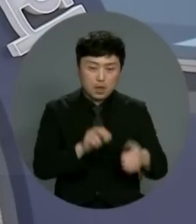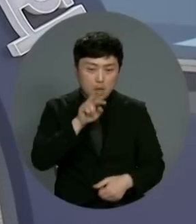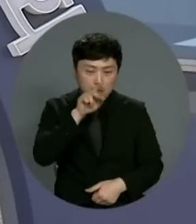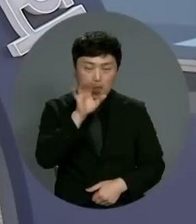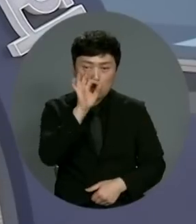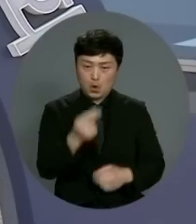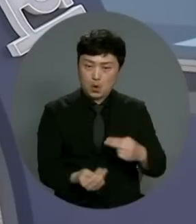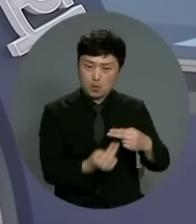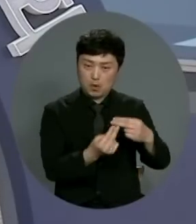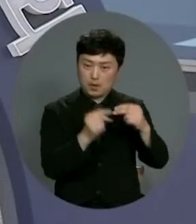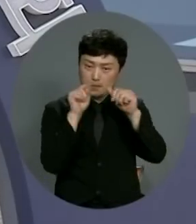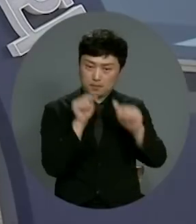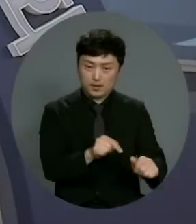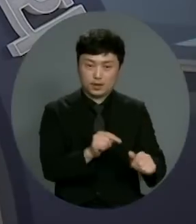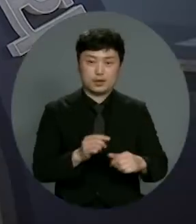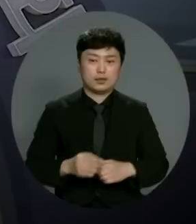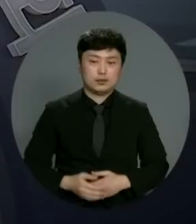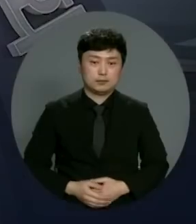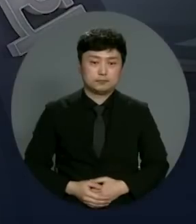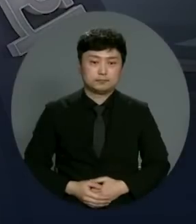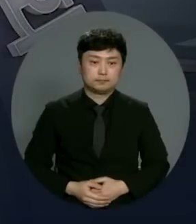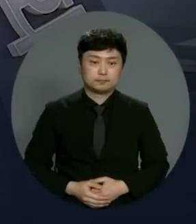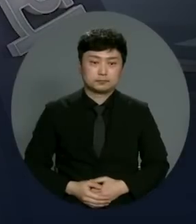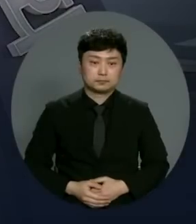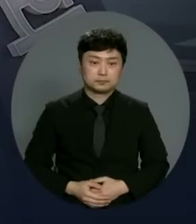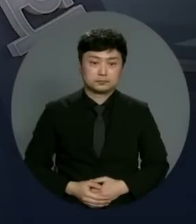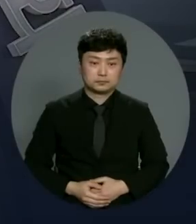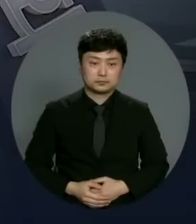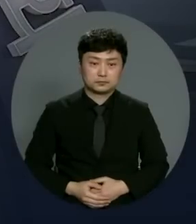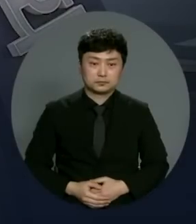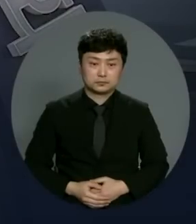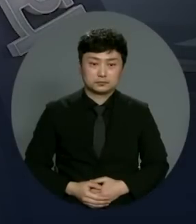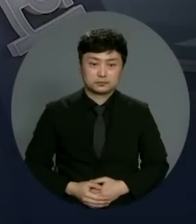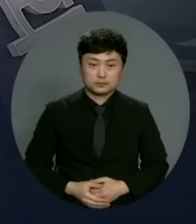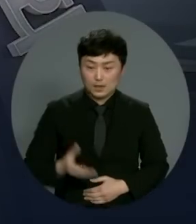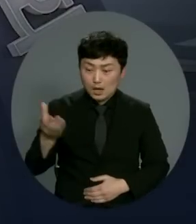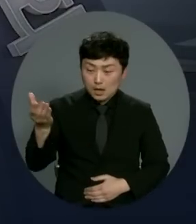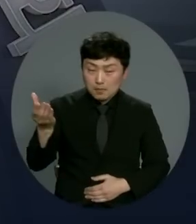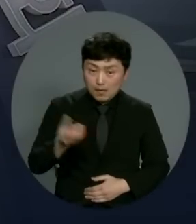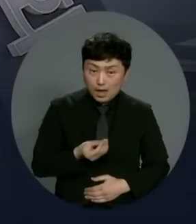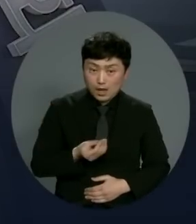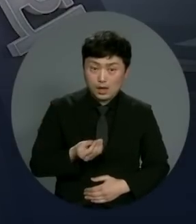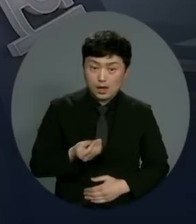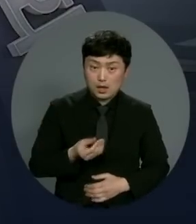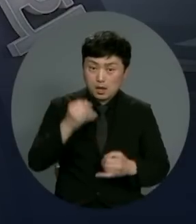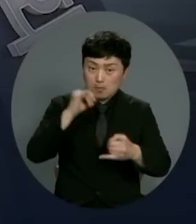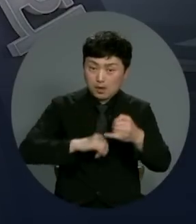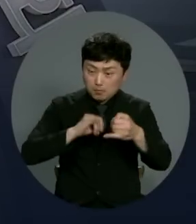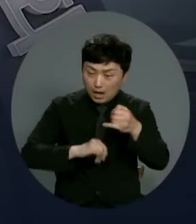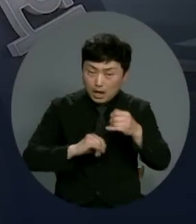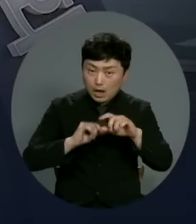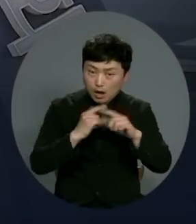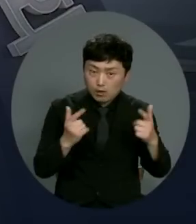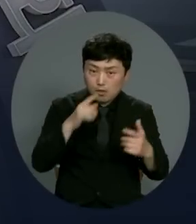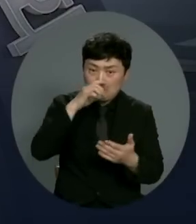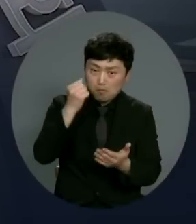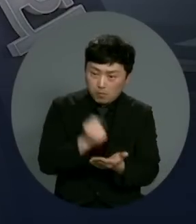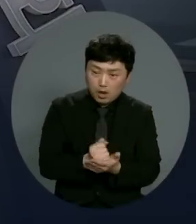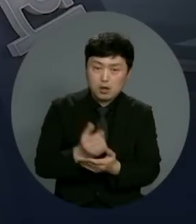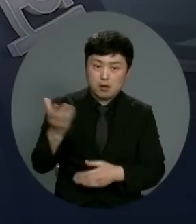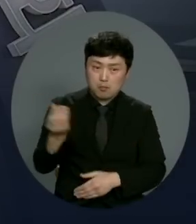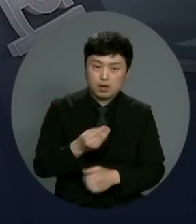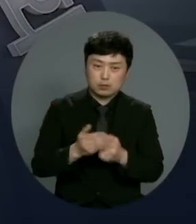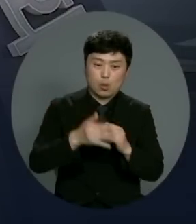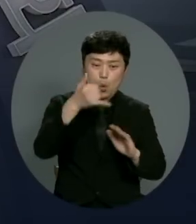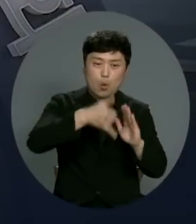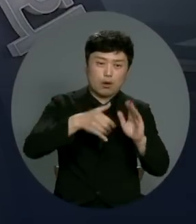요구했습니다. 비록 지금 이게 대출이 연체가 아닌 정상 채권이라고 하더라도 너무 공사가 장기간